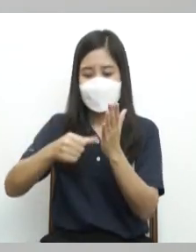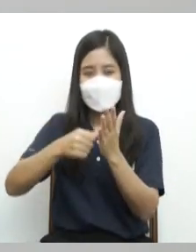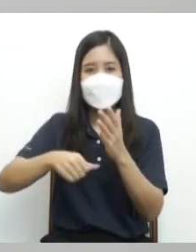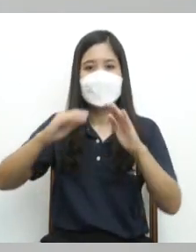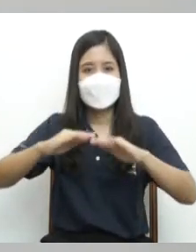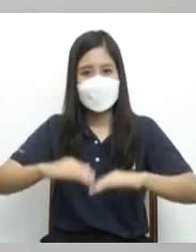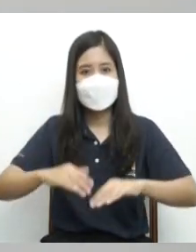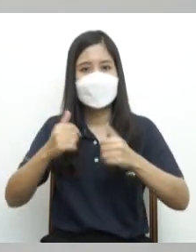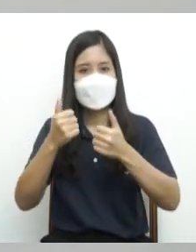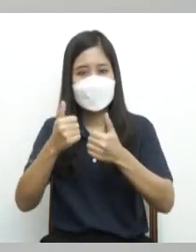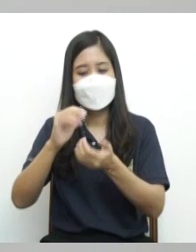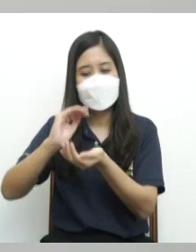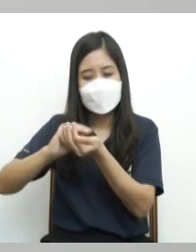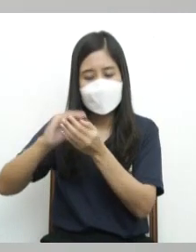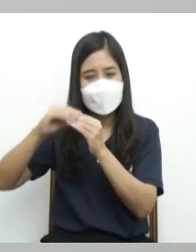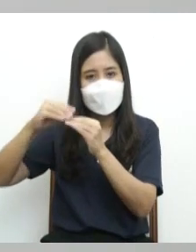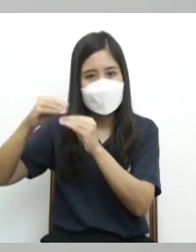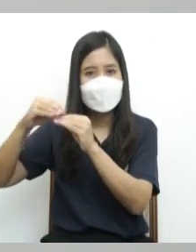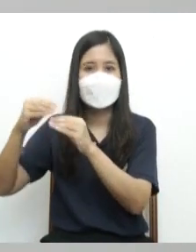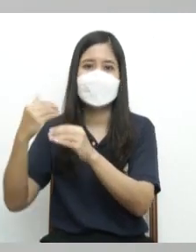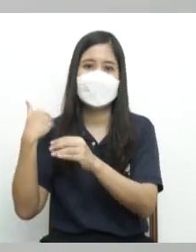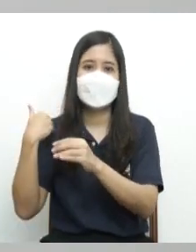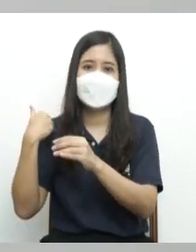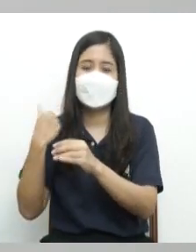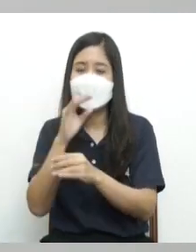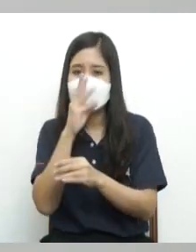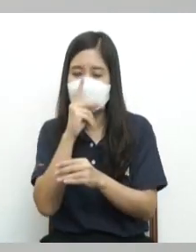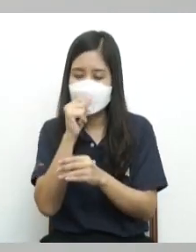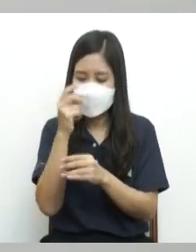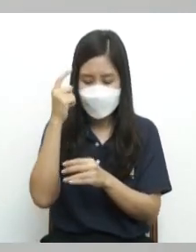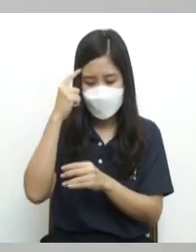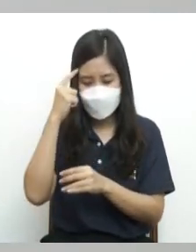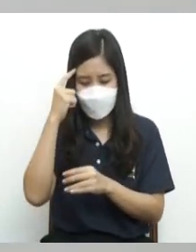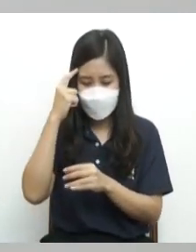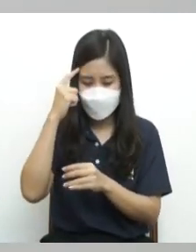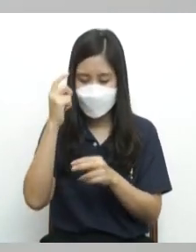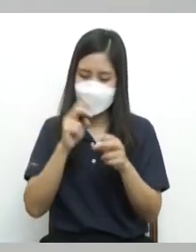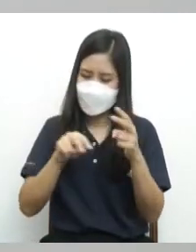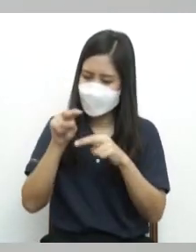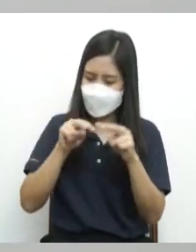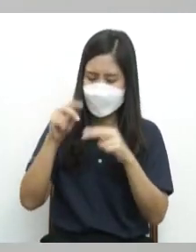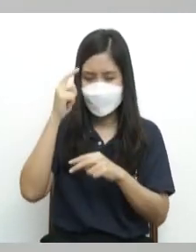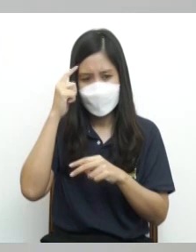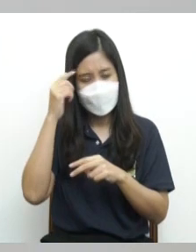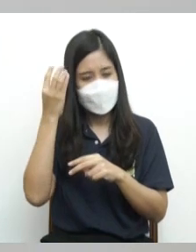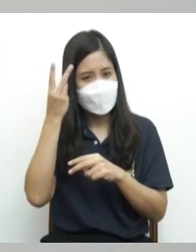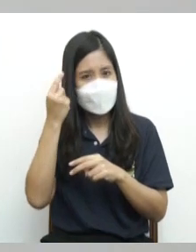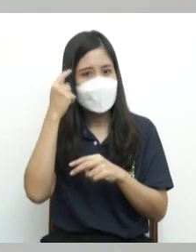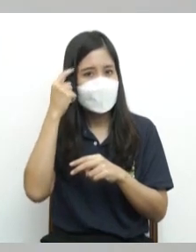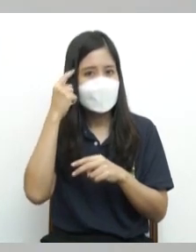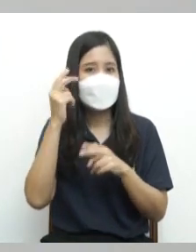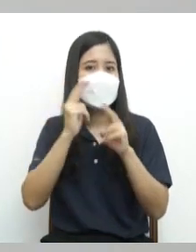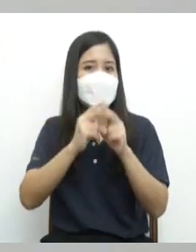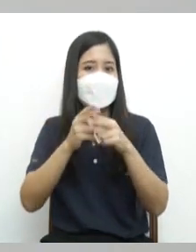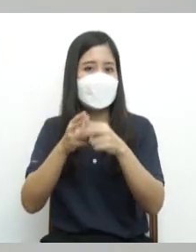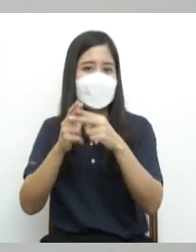ยไปเรื่อยๆนี่คือการออมเพิ่มนะคะอยากจะแนะนำให้ลองพิจารณาดูค่อยๆปัดใส่มาทีละเปอร์เซ็นต์ 2% ก็ได้นะคะถ้าเกิดรู้สึกไม่ค่อยไหว